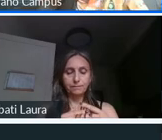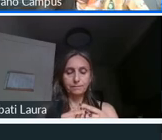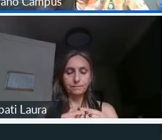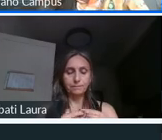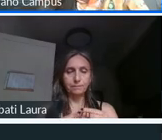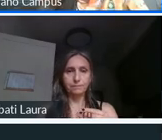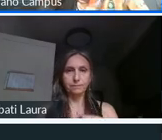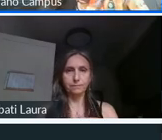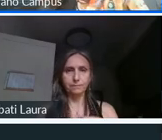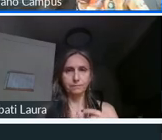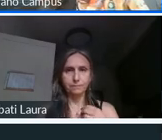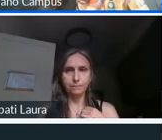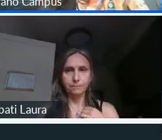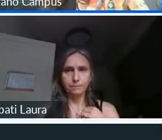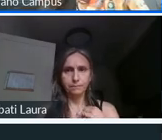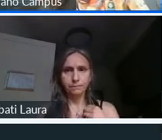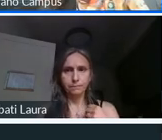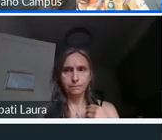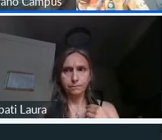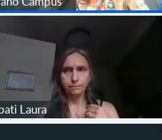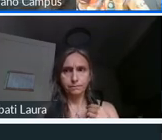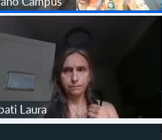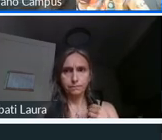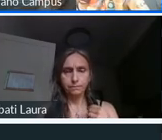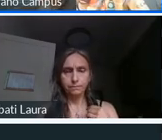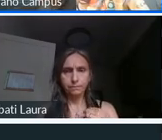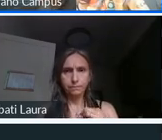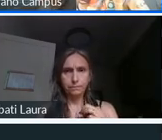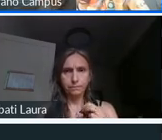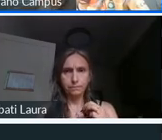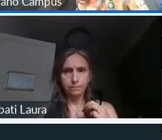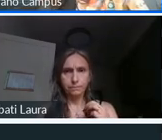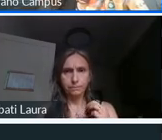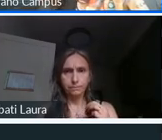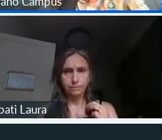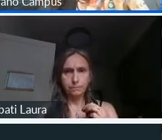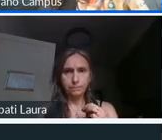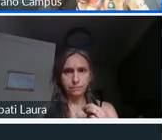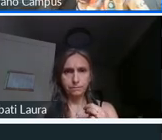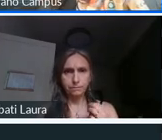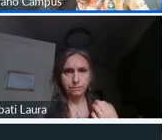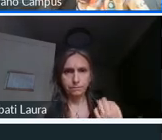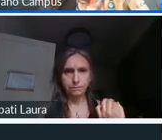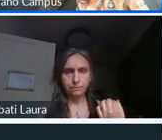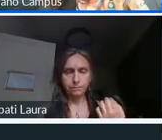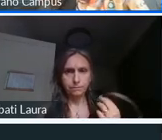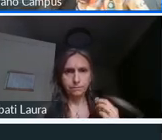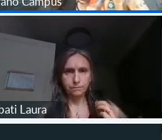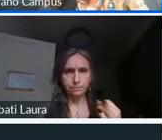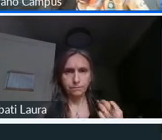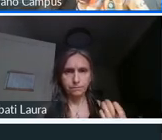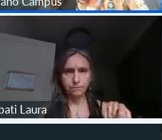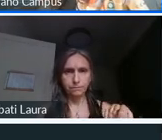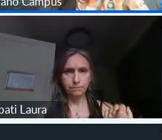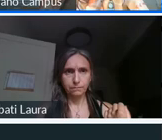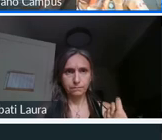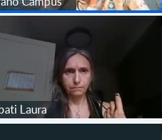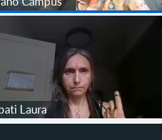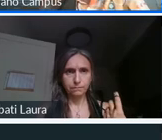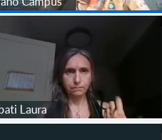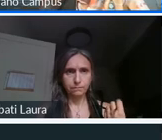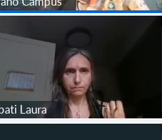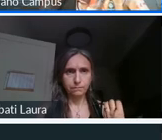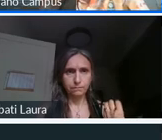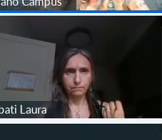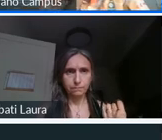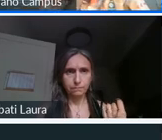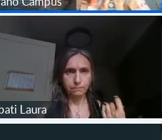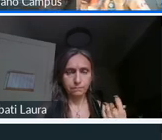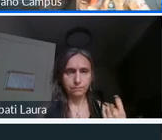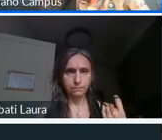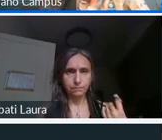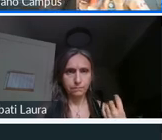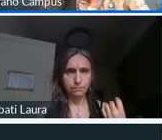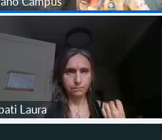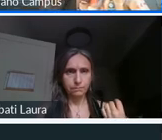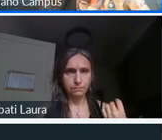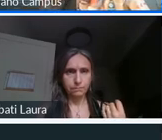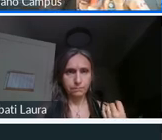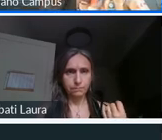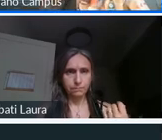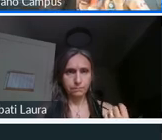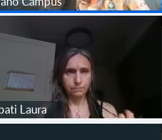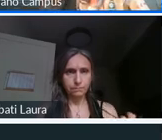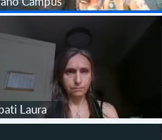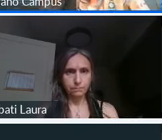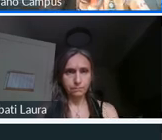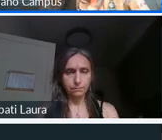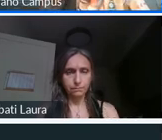faccio vedere un esempio di open data geografici derivati. Allora, volevamo come